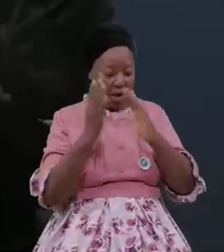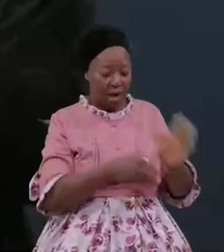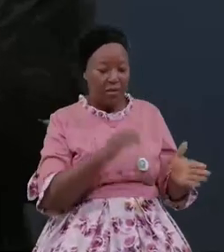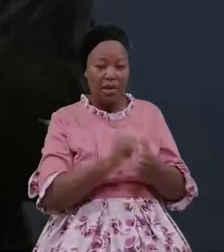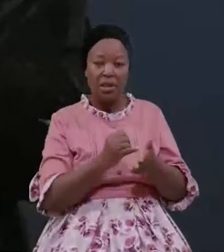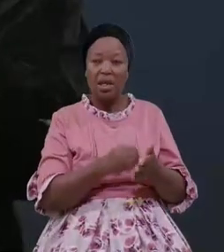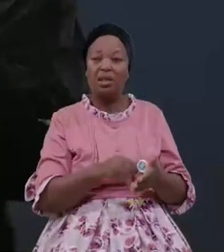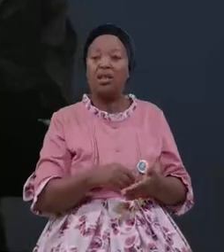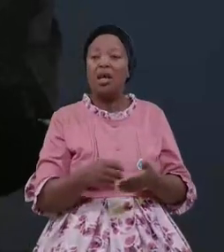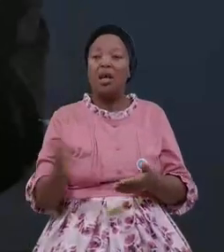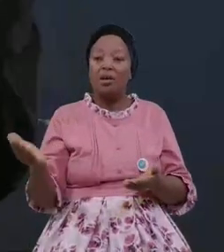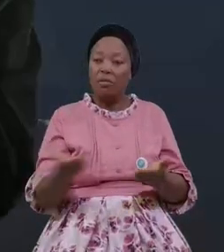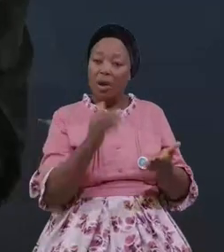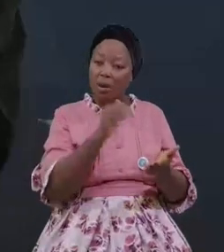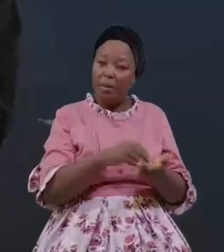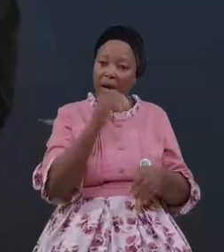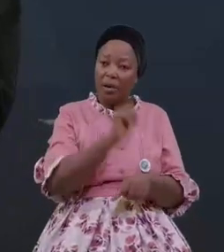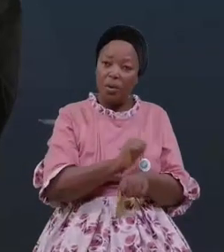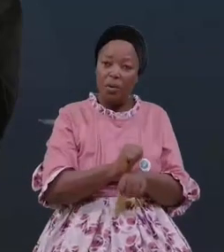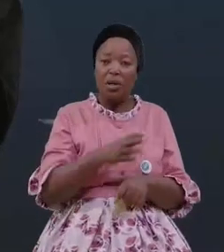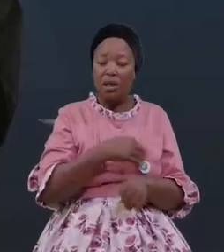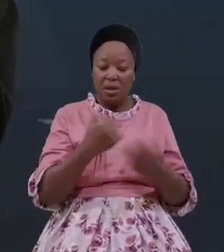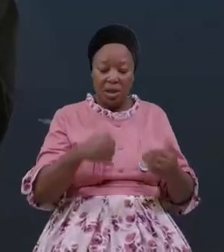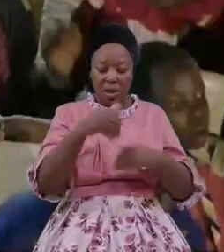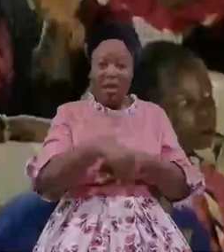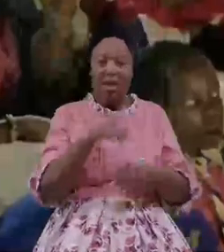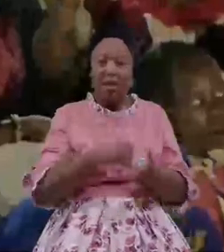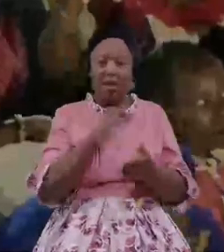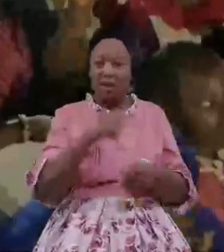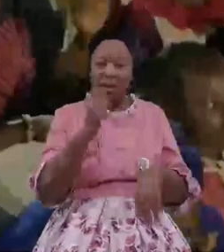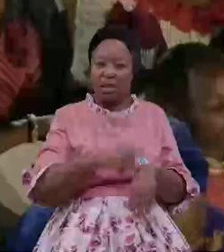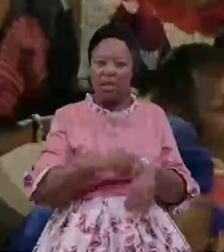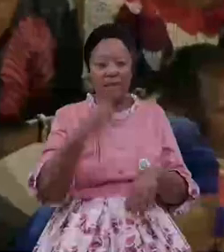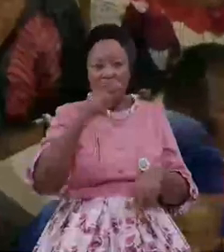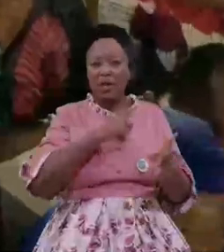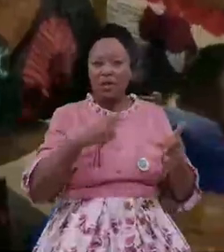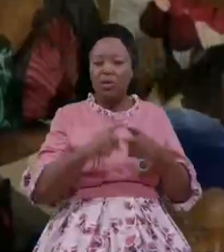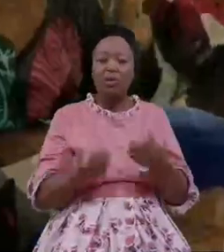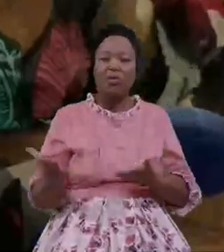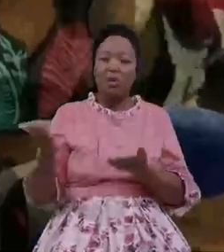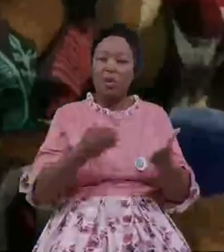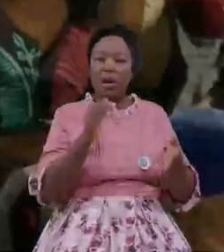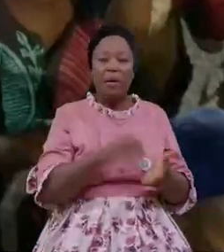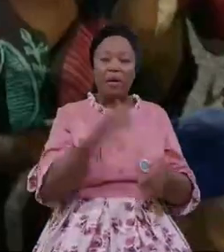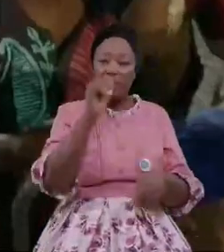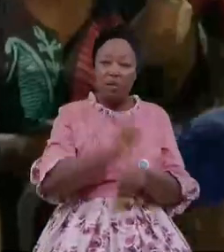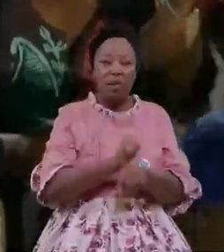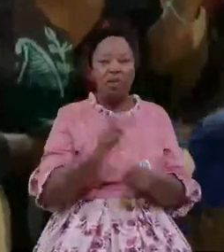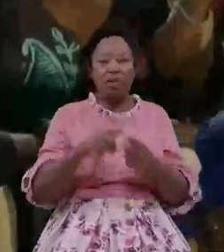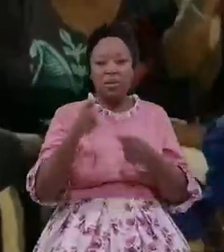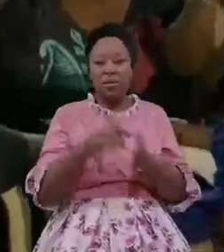avez laissé la commission là ce soir il c'est la nuit de recommission il va vous